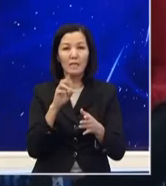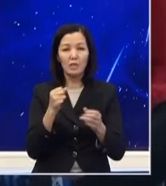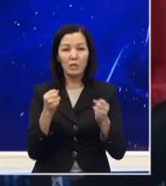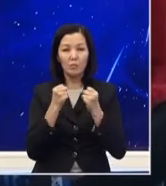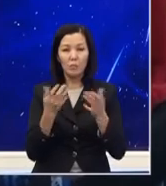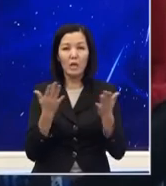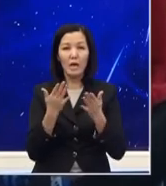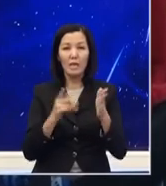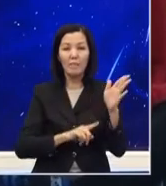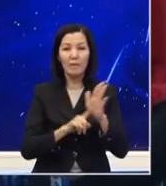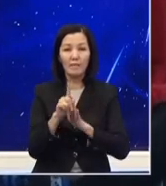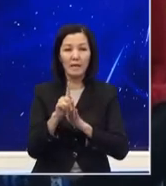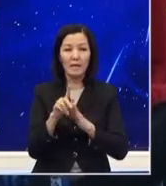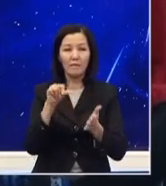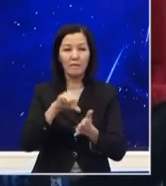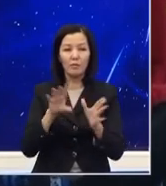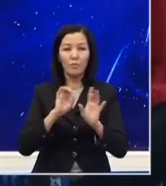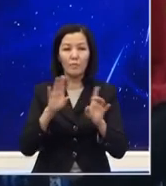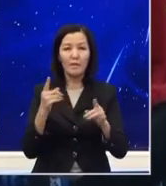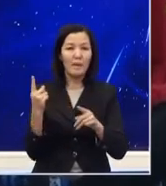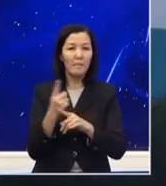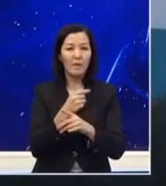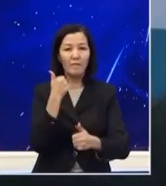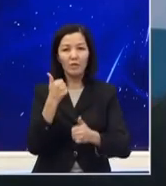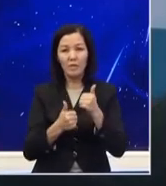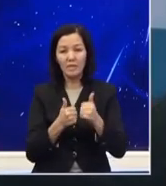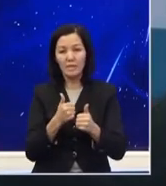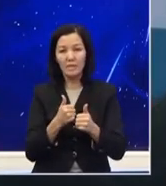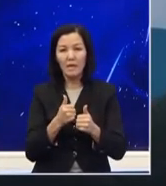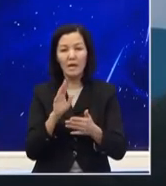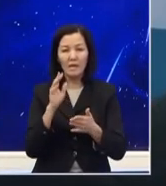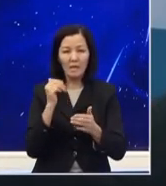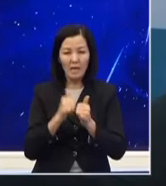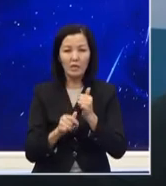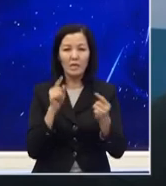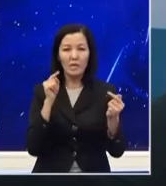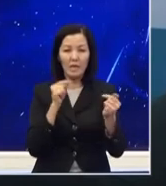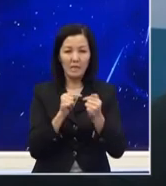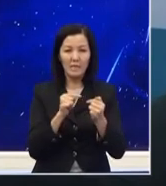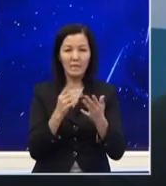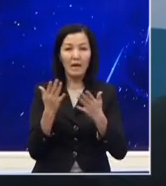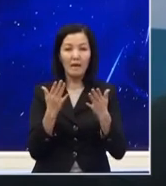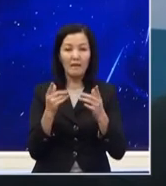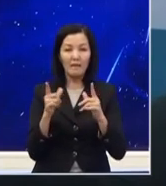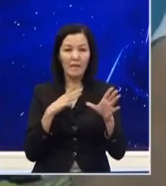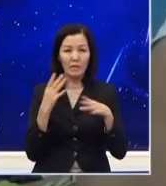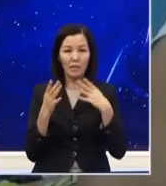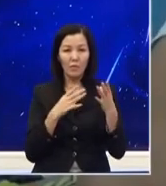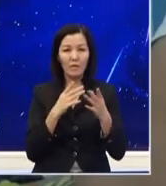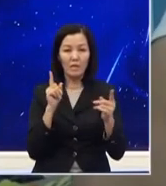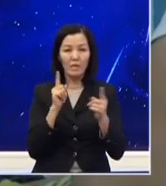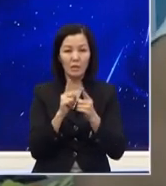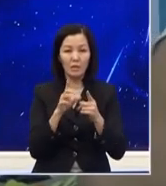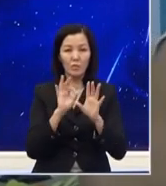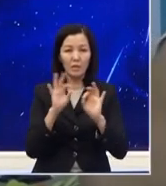қалай келгендігін баяндап, алғашқы жарысын айтты. Әрбір қарсыласқа қалай дайындалатындығын тілге тиек етіп, өткізген жекпе-жектеріне тоқталды.